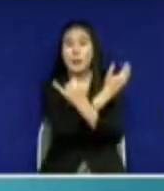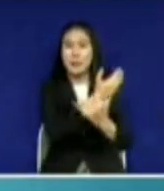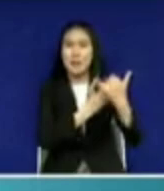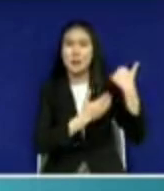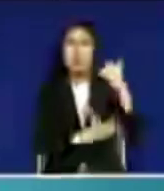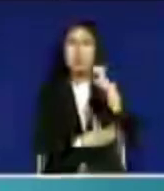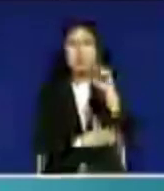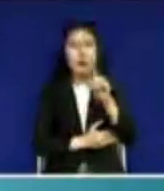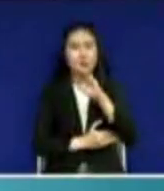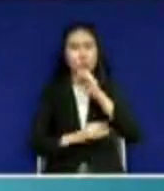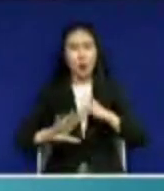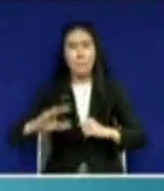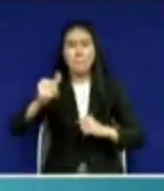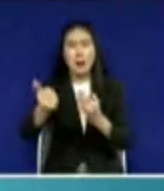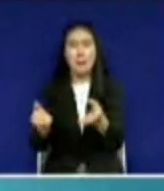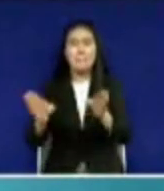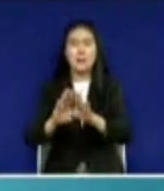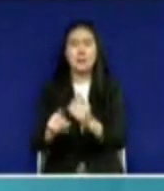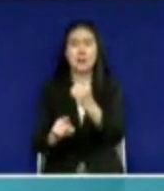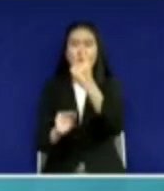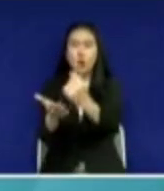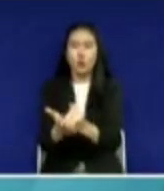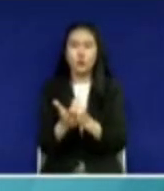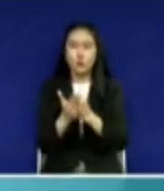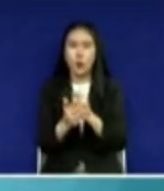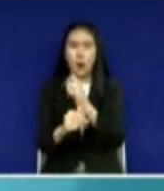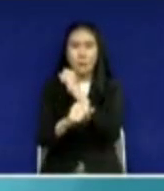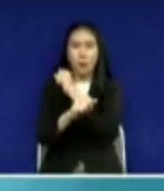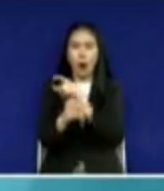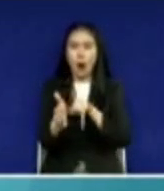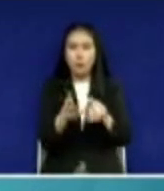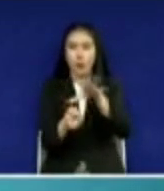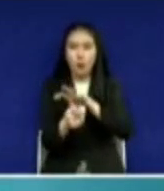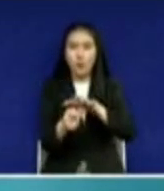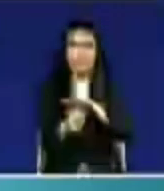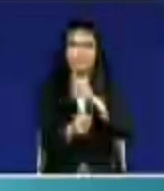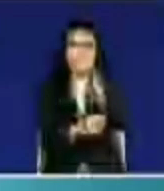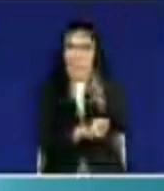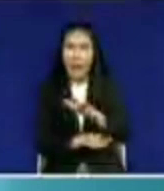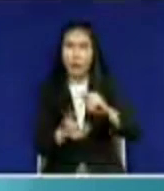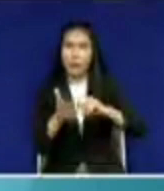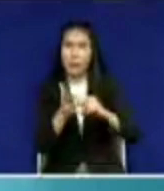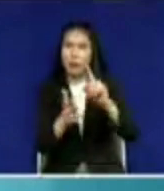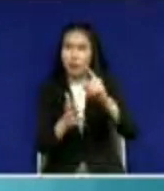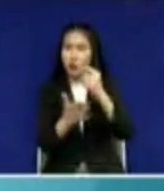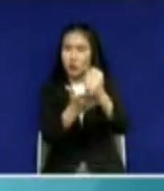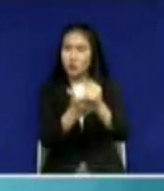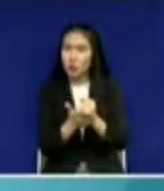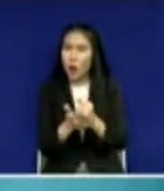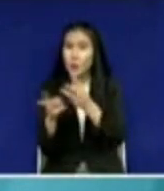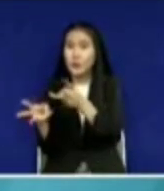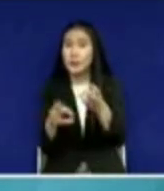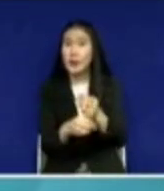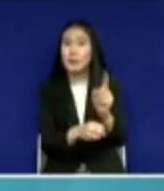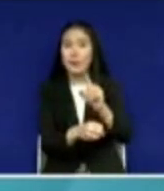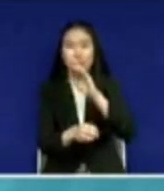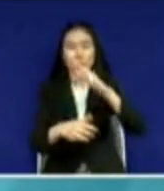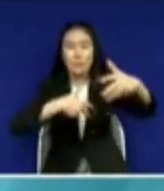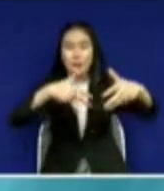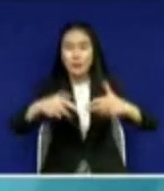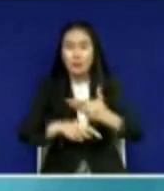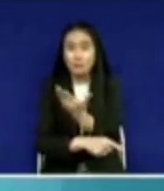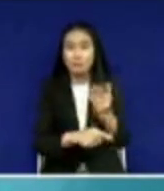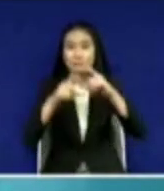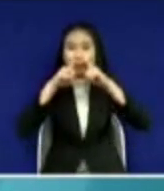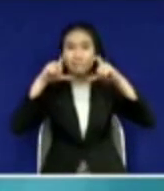าวน์อย่างเดียวเนี่ยไม่สามารถช่วยยับยั้งการแพร่ระบาดของเชื้อโควิด-19 ได้ค่ะแต่หากประชาชนร่วมมือกันสวมหน้ากากอน